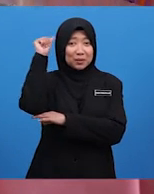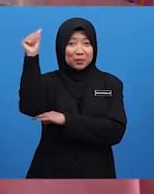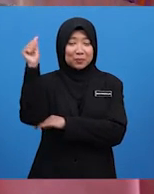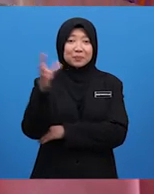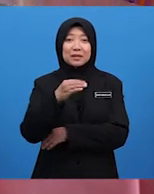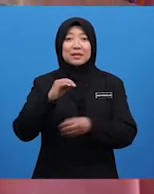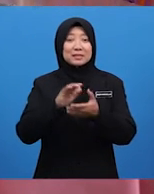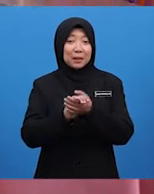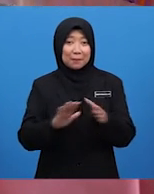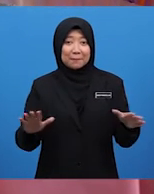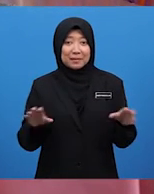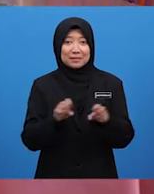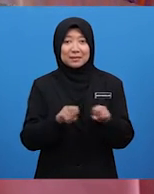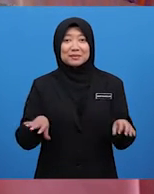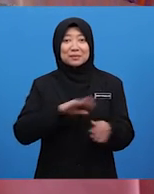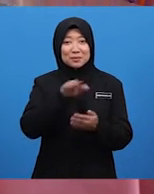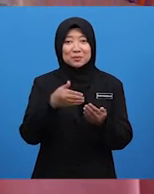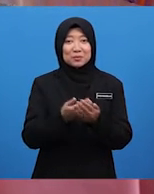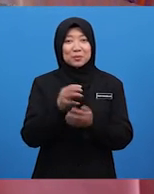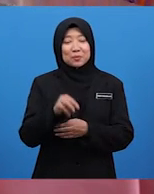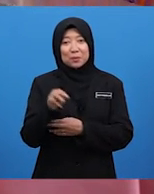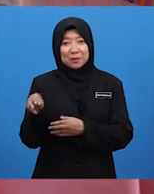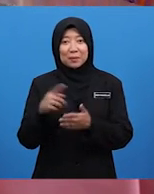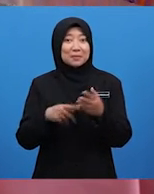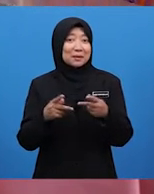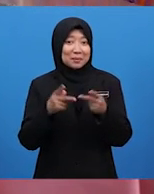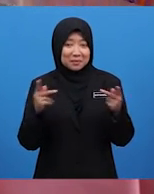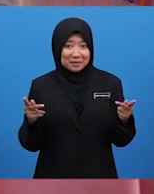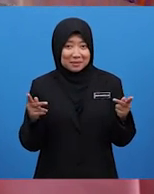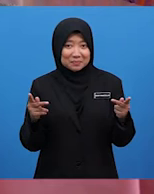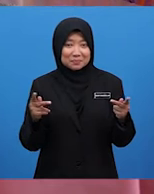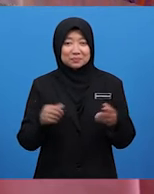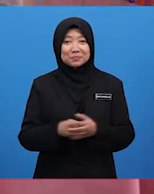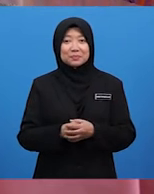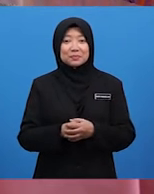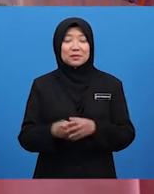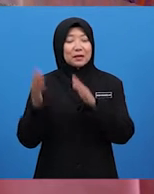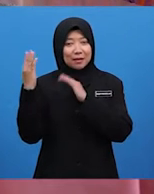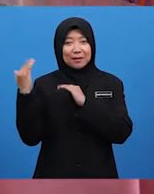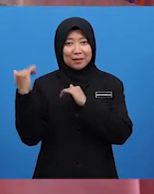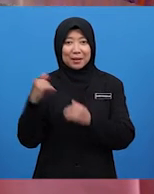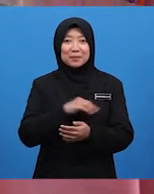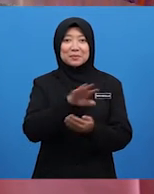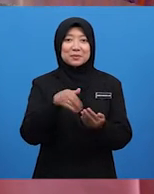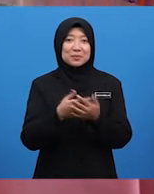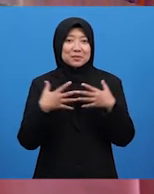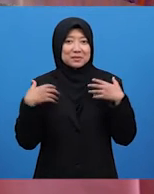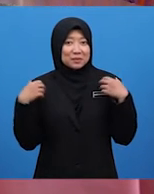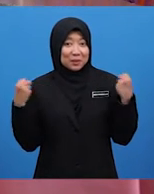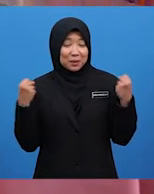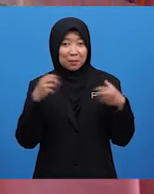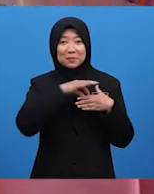Assalamualaikum dan selamat sejahtera semua murid. Apa khabar murid-murid? Cikgu harap kamu semua sihat